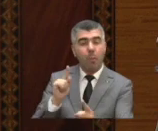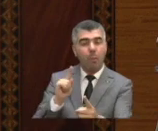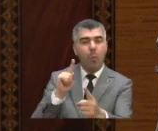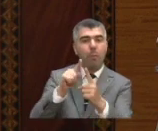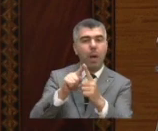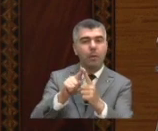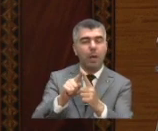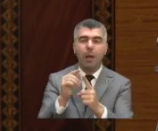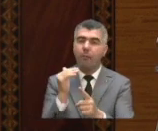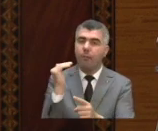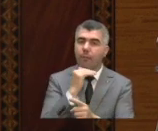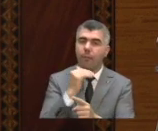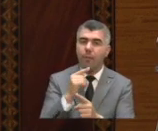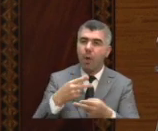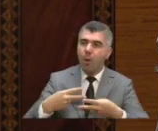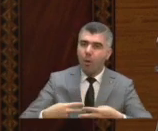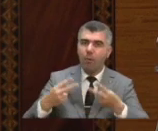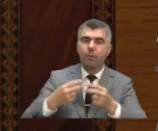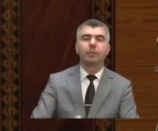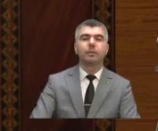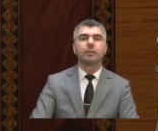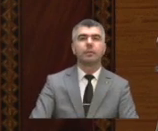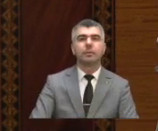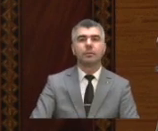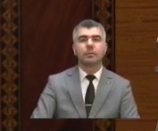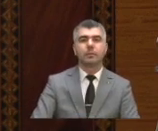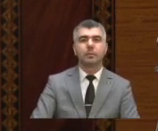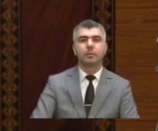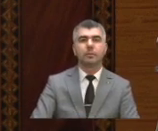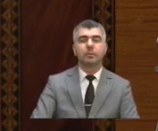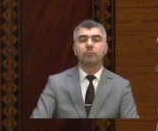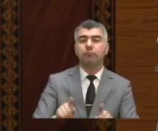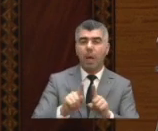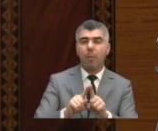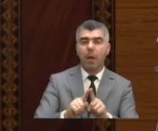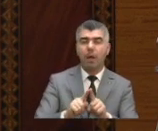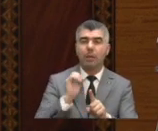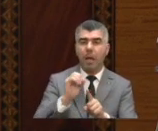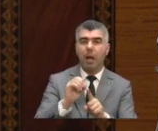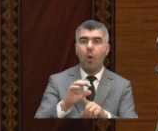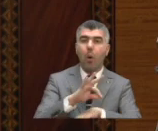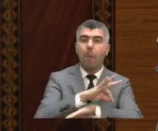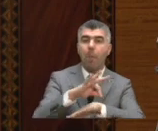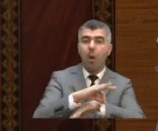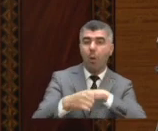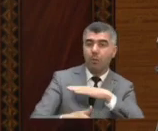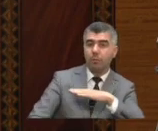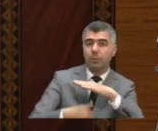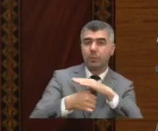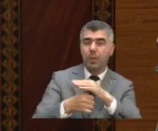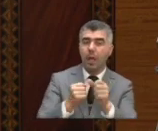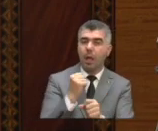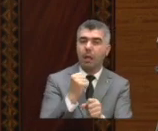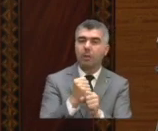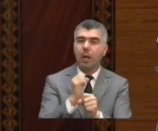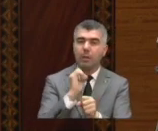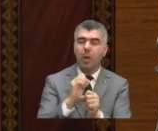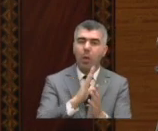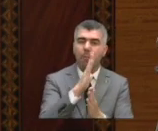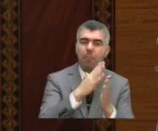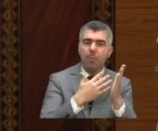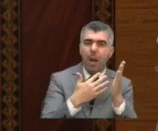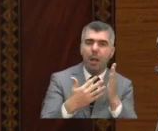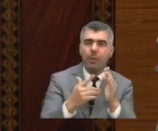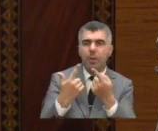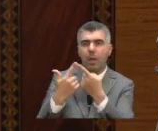الفوريه لتنزيلها وستنك الوكاله المخصصه لهذا الغرض على برمجه تدخلات